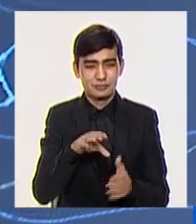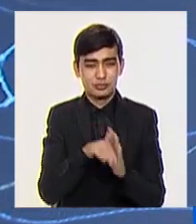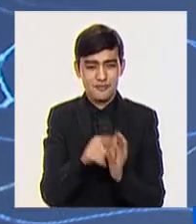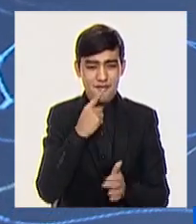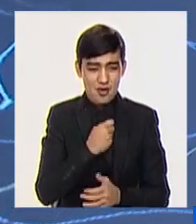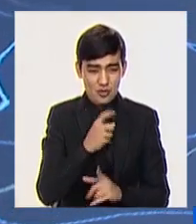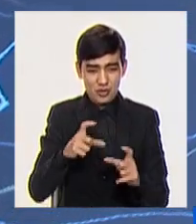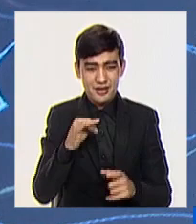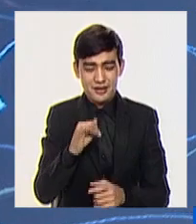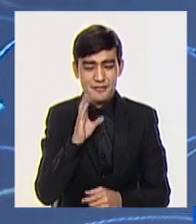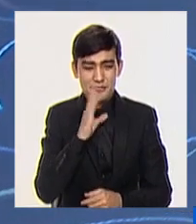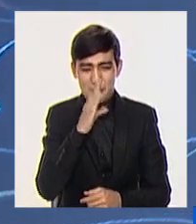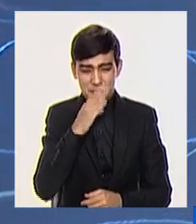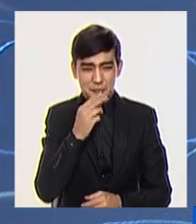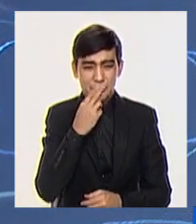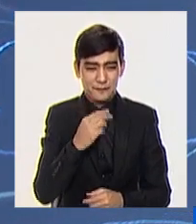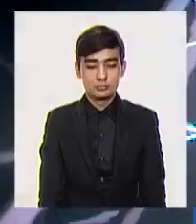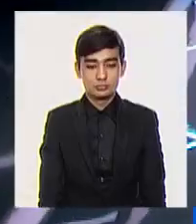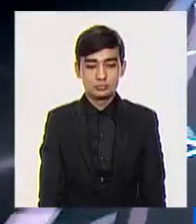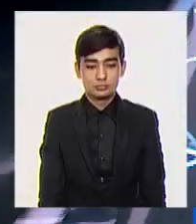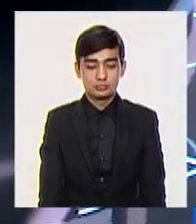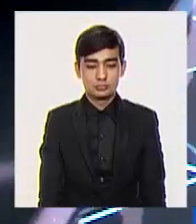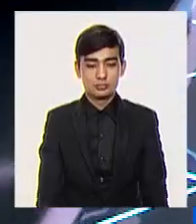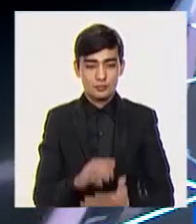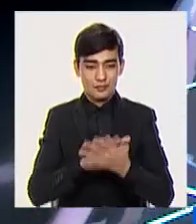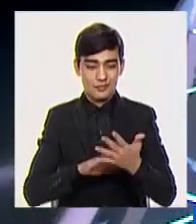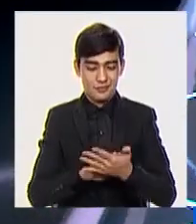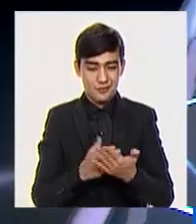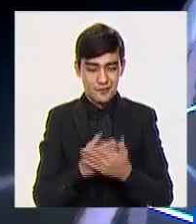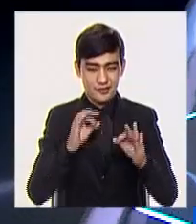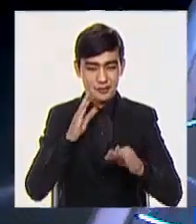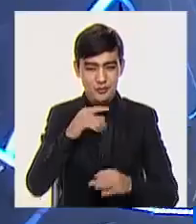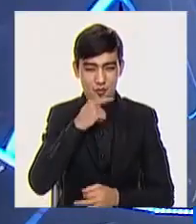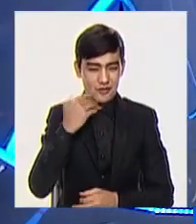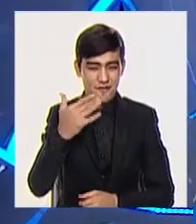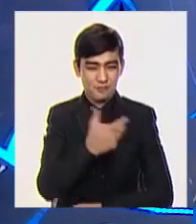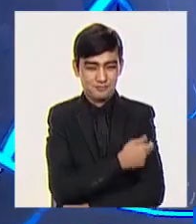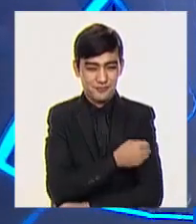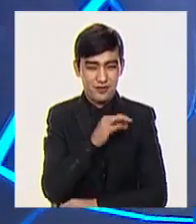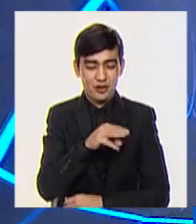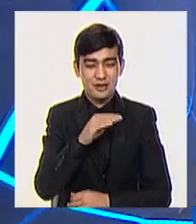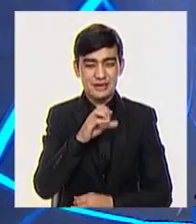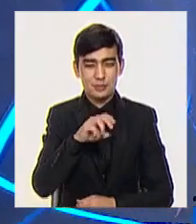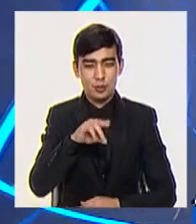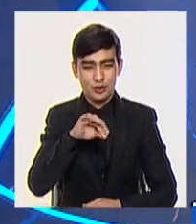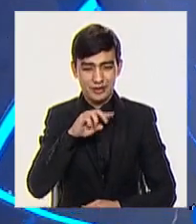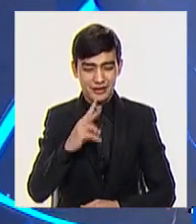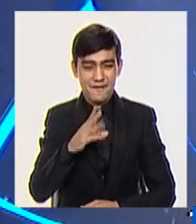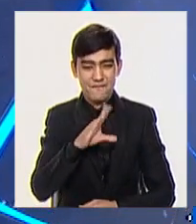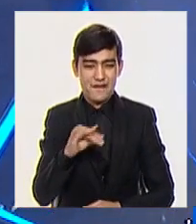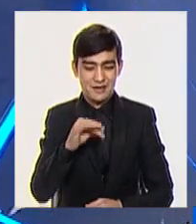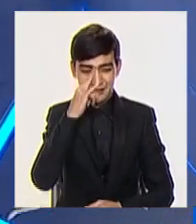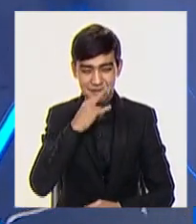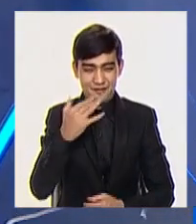и родители несовершеннолетних инвалидов. Продолжаем выпуск. Российская вакцина «Спутник Ви» казахстанского